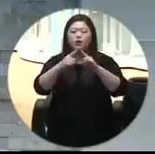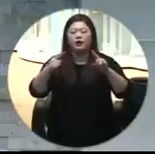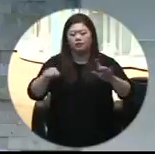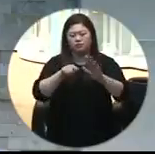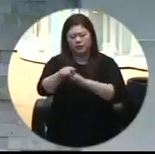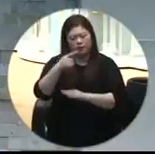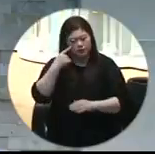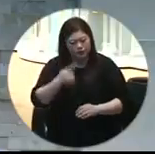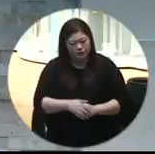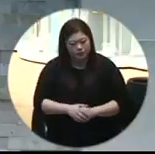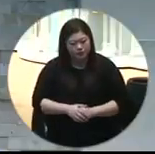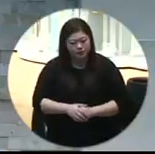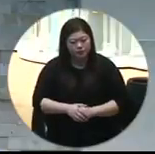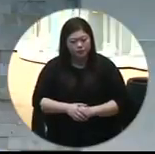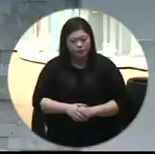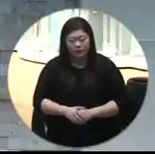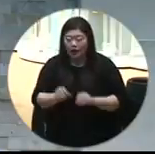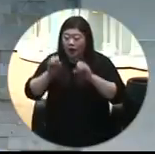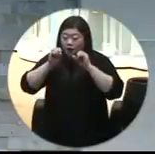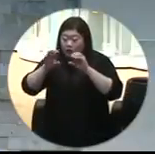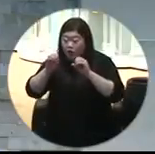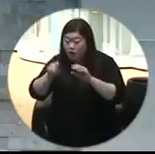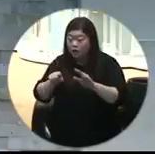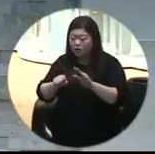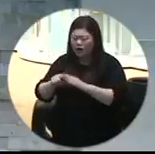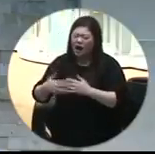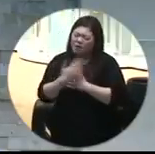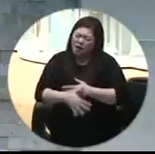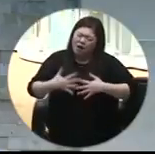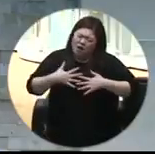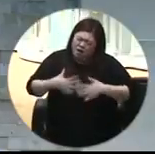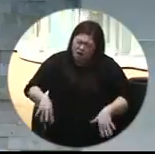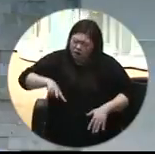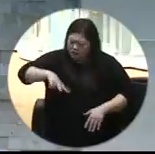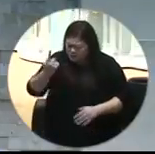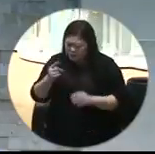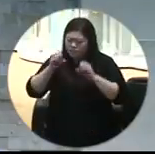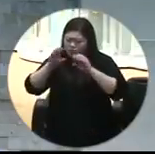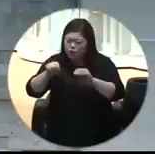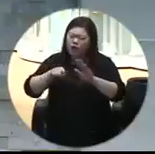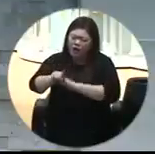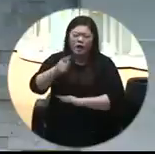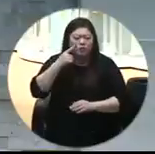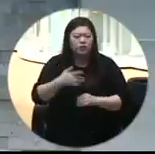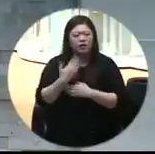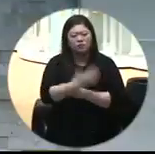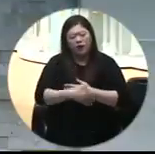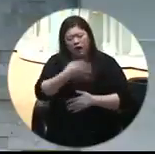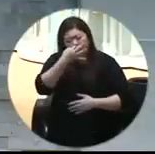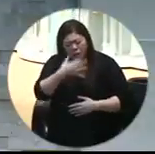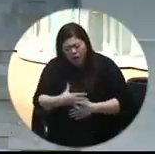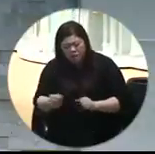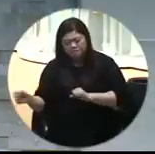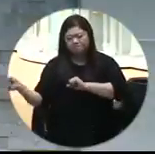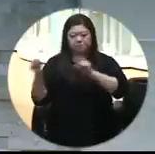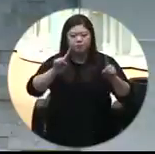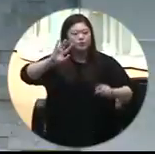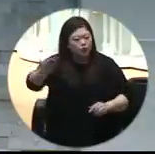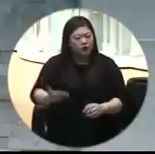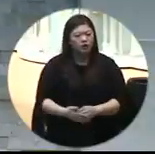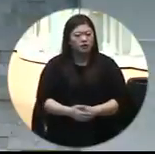전도사님하고 현장 캠프 하면 다리 질질 끌면서 가보시라고요. 그 다리 치유됩니다. 하나님